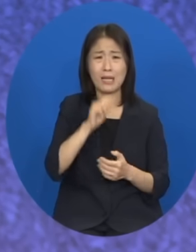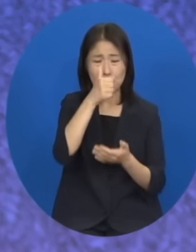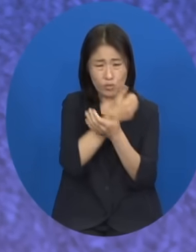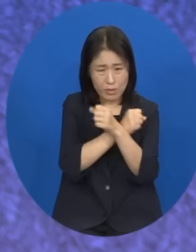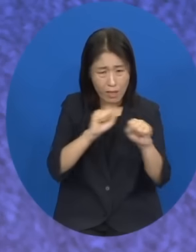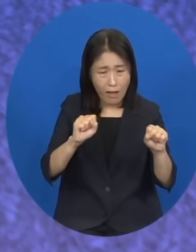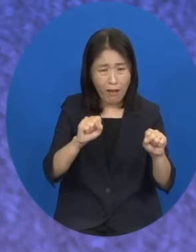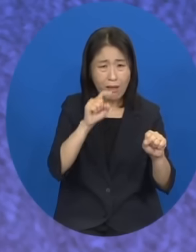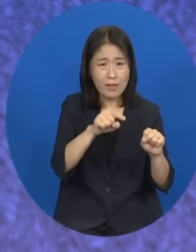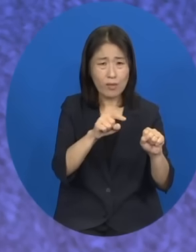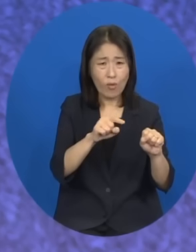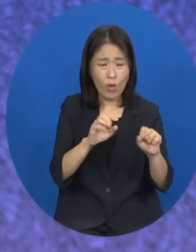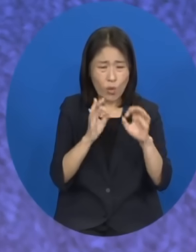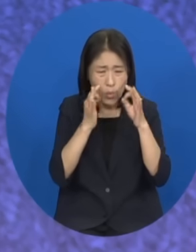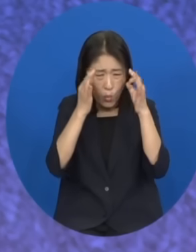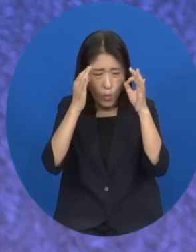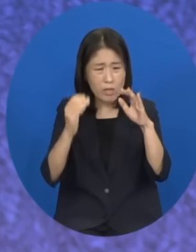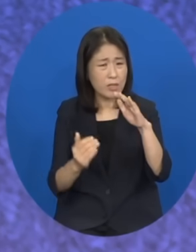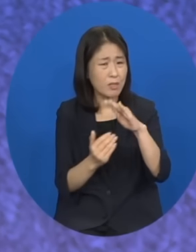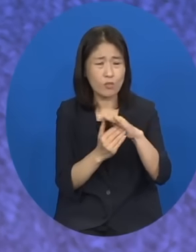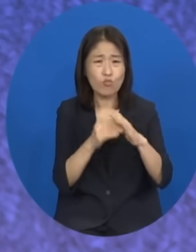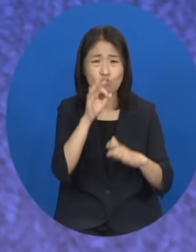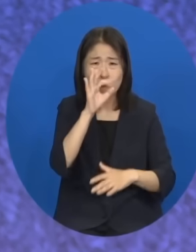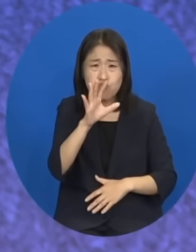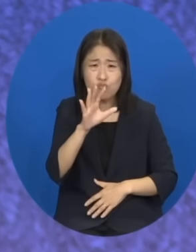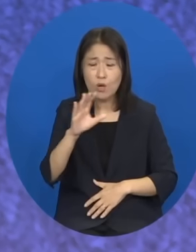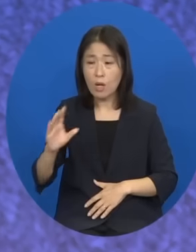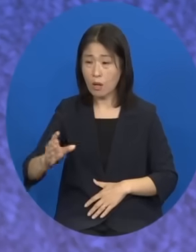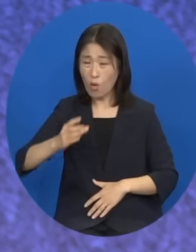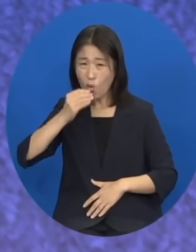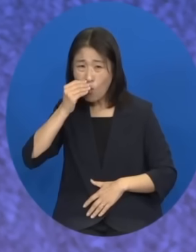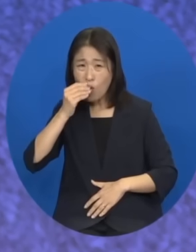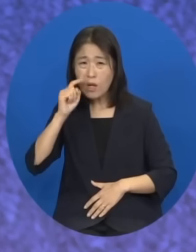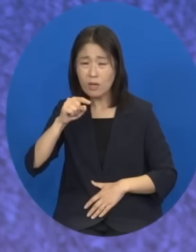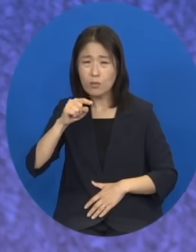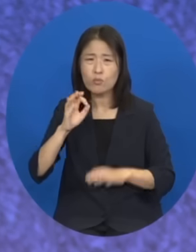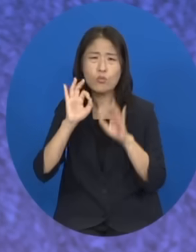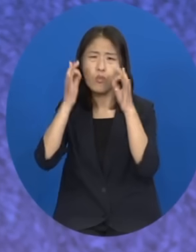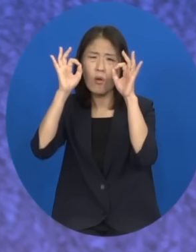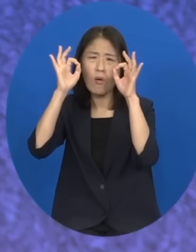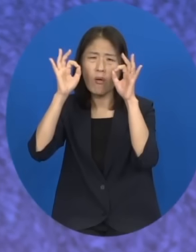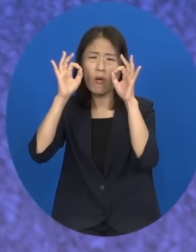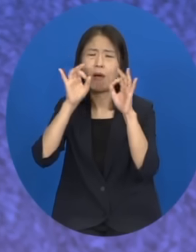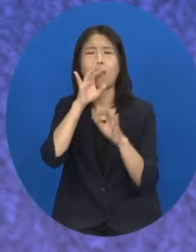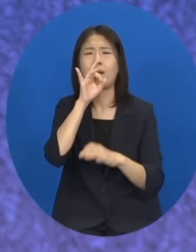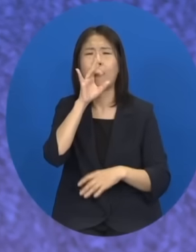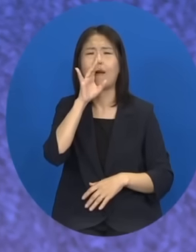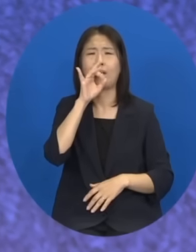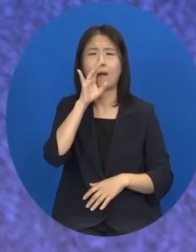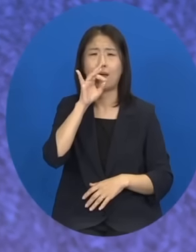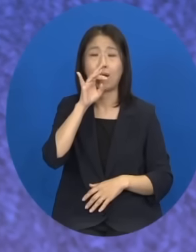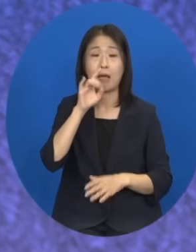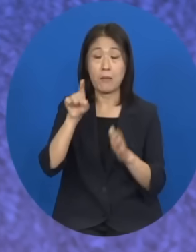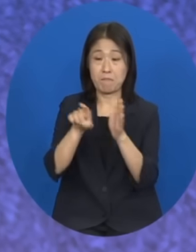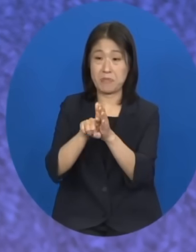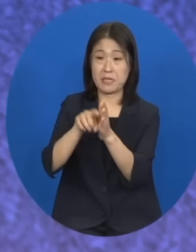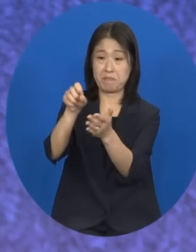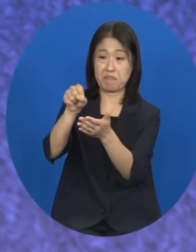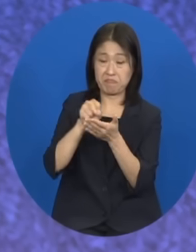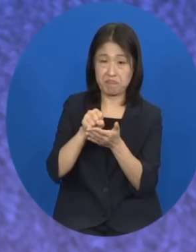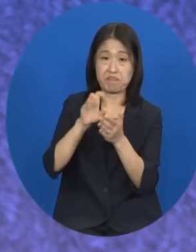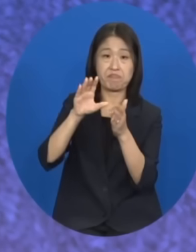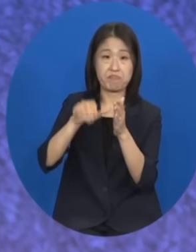죄사함을 노력으로 이룰 수 없듯이 거룩함도 노력으로 이루어지지 않아요. 믿음으로 취해질